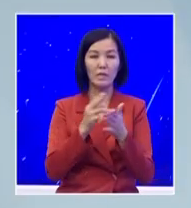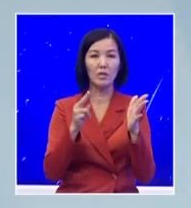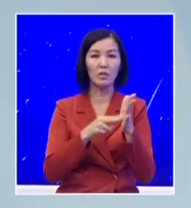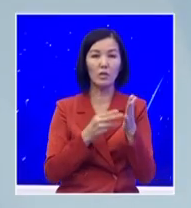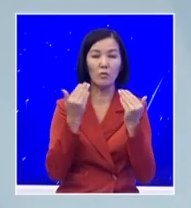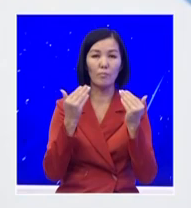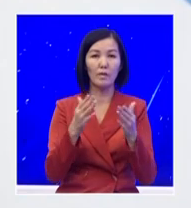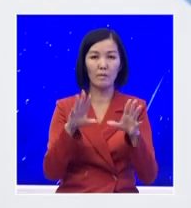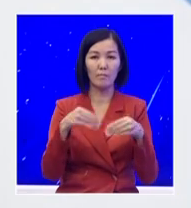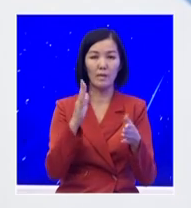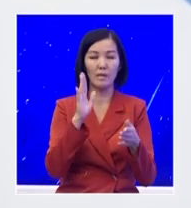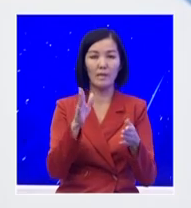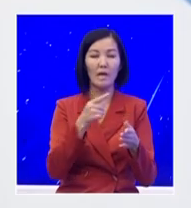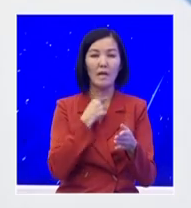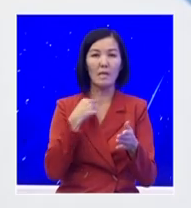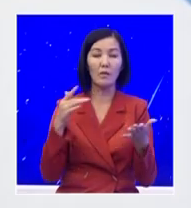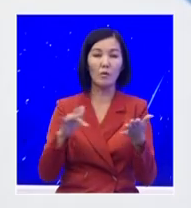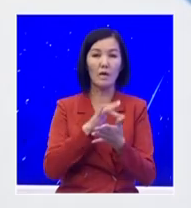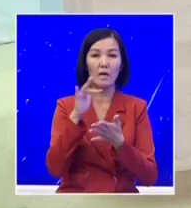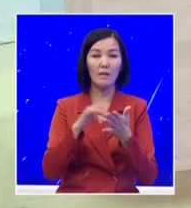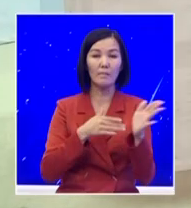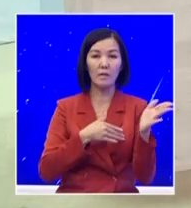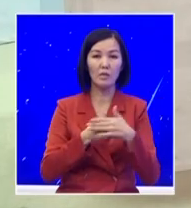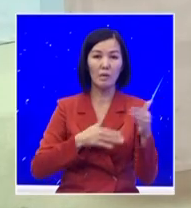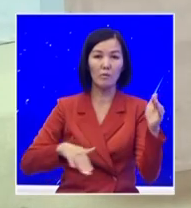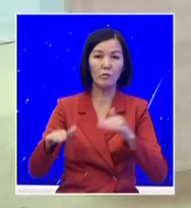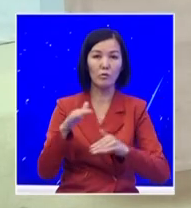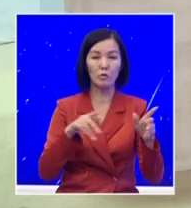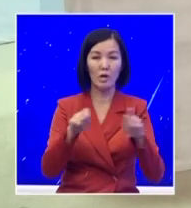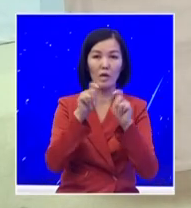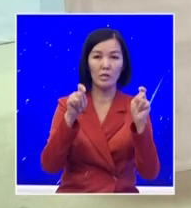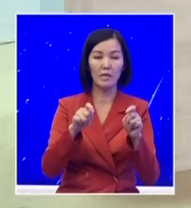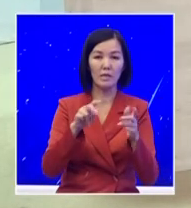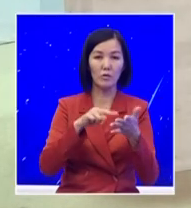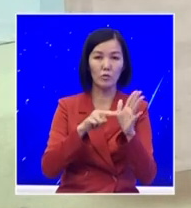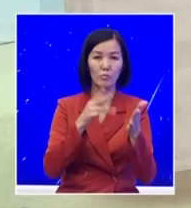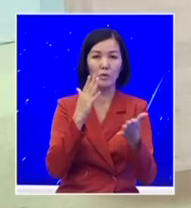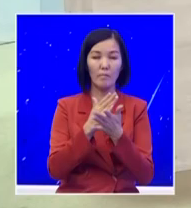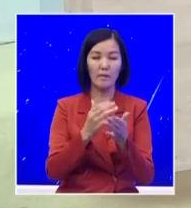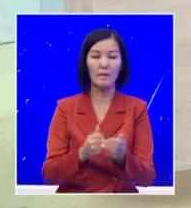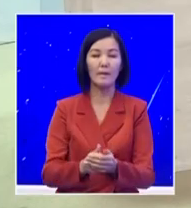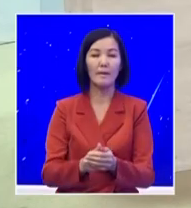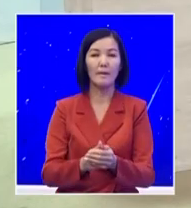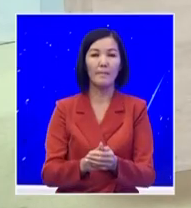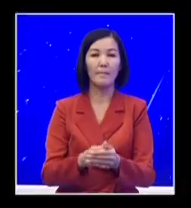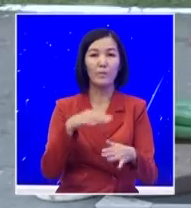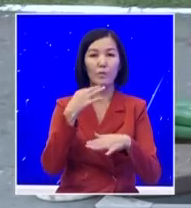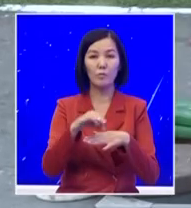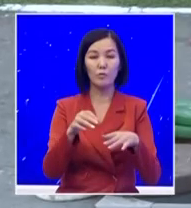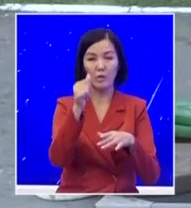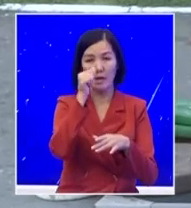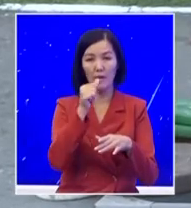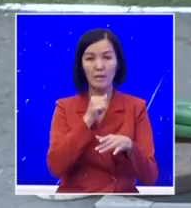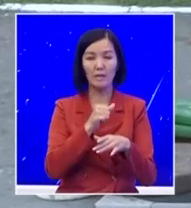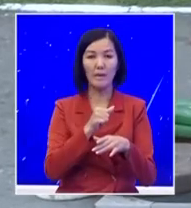7-і биыл беріледі. Талдықорған қаламыздағы жабық жүзу бассейні қолданысқа беріледі деген жоспарда бар осы міне күз айларында. Биыл